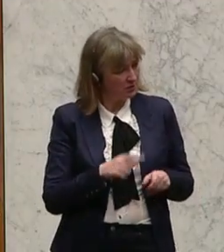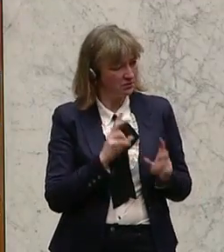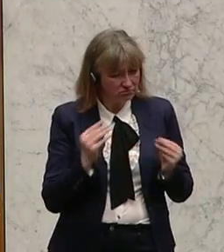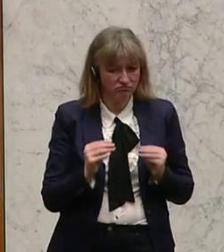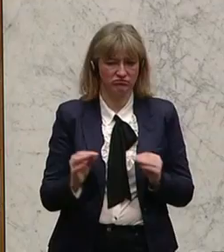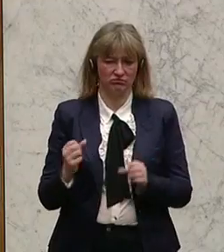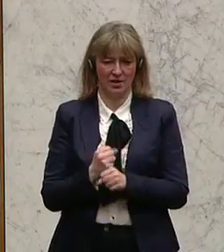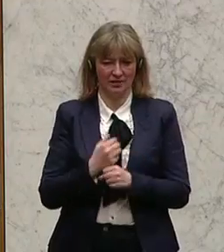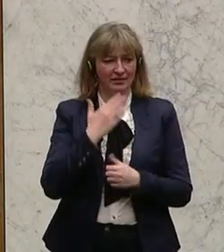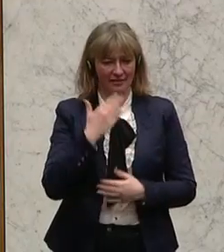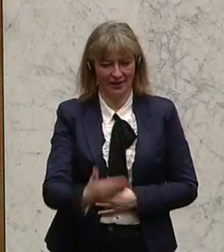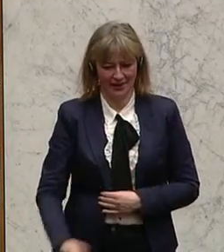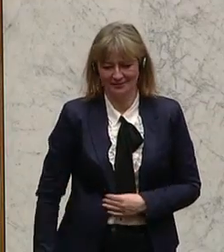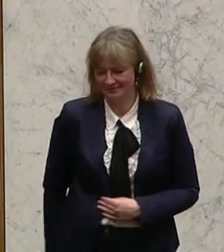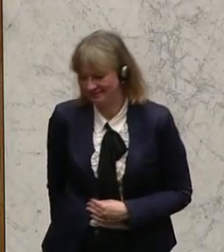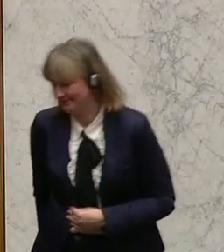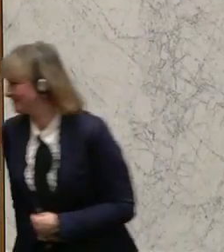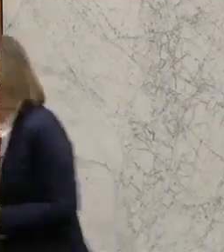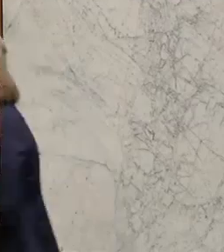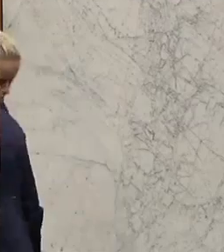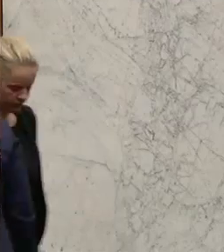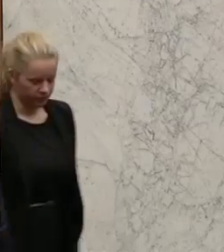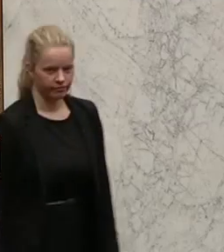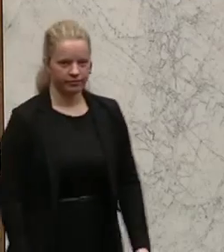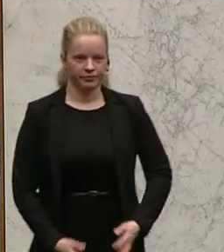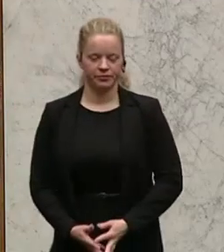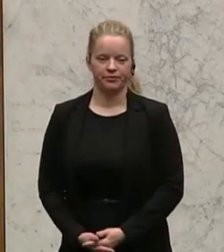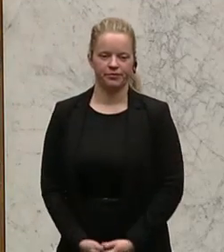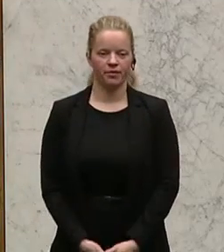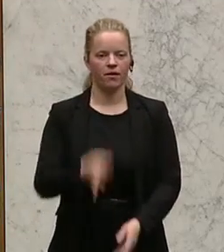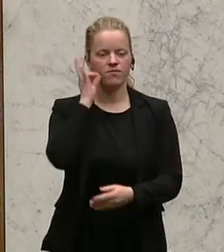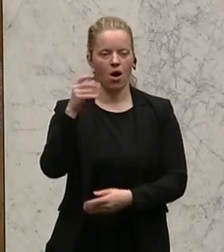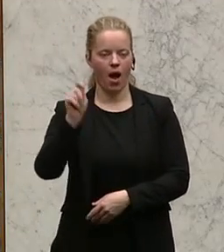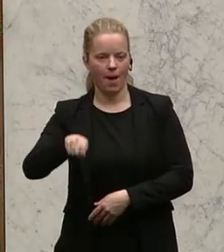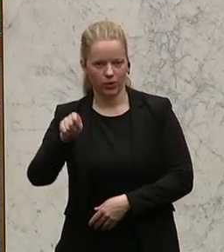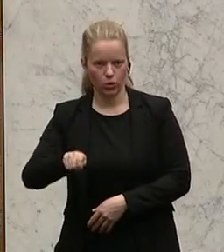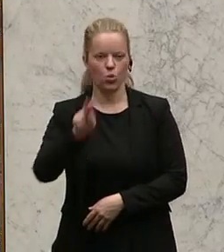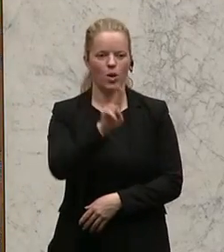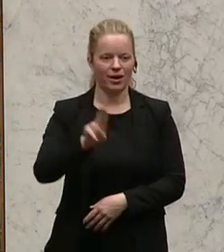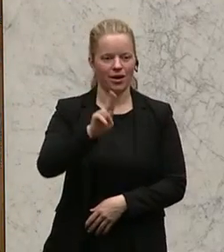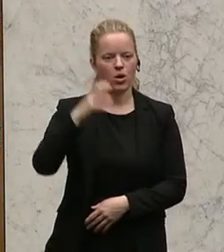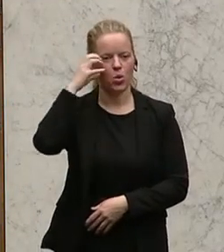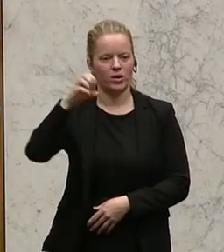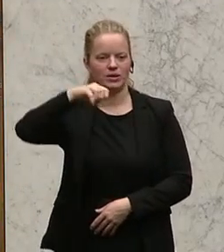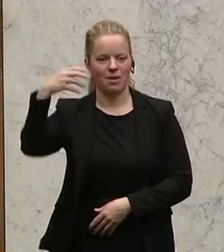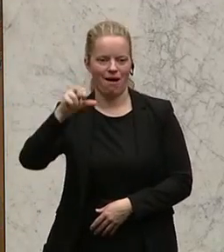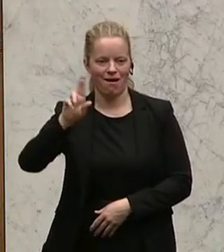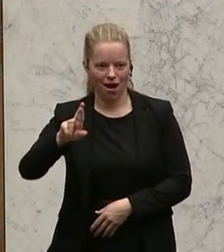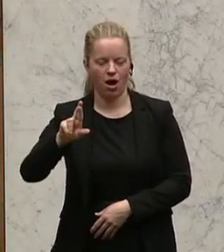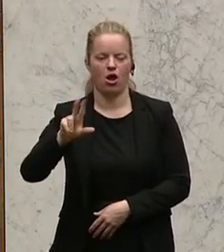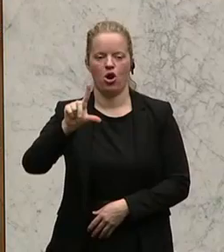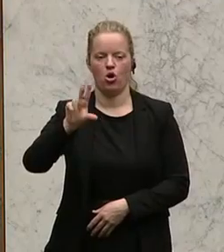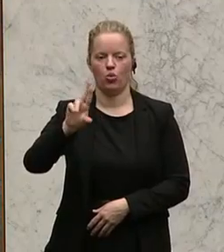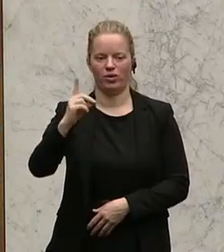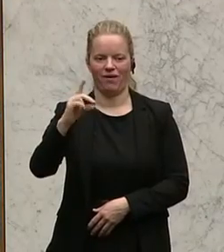Danke. Die Politik soll sich endlich schützend vor die Bevölkerung stellen und die Zuwanderung radikal beschränken.